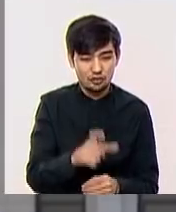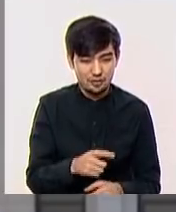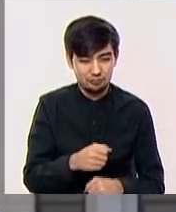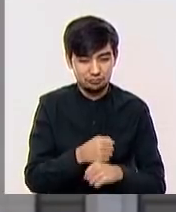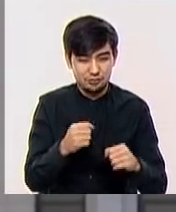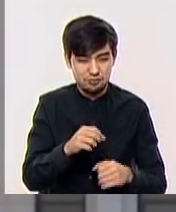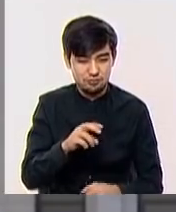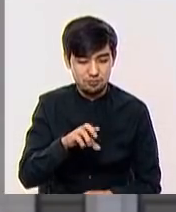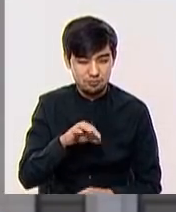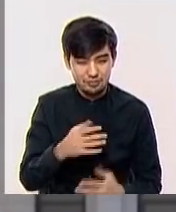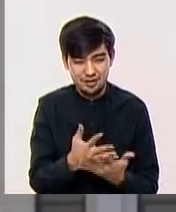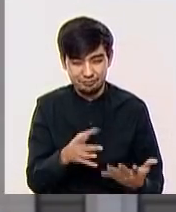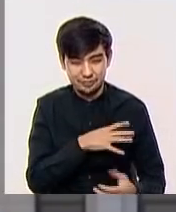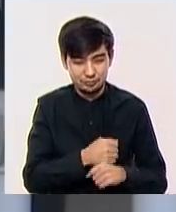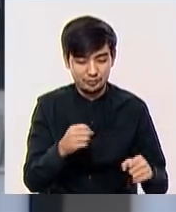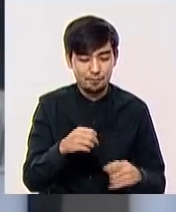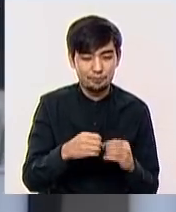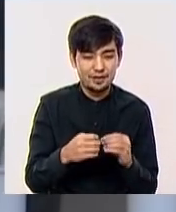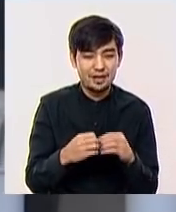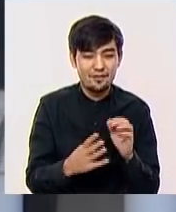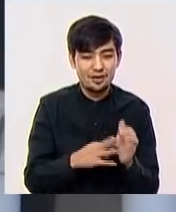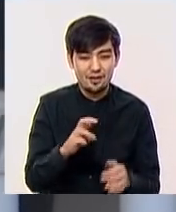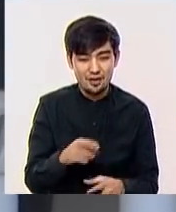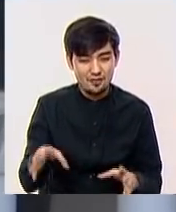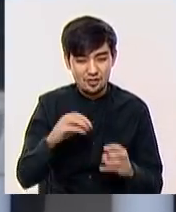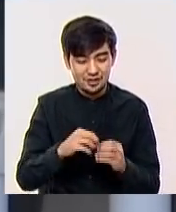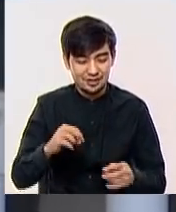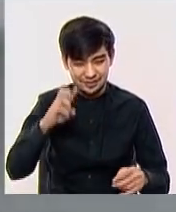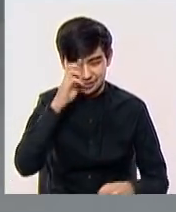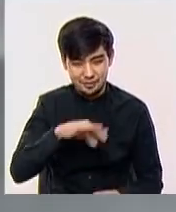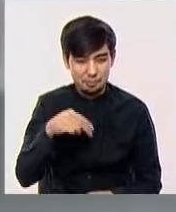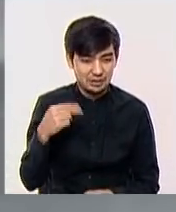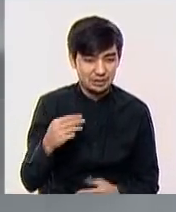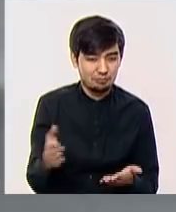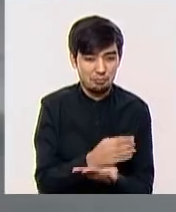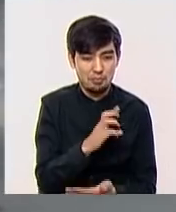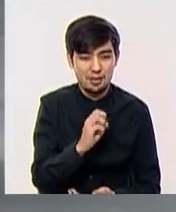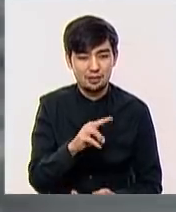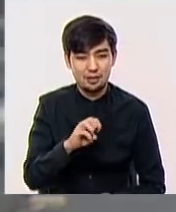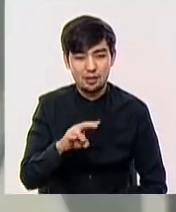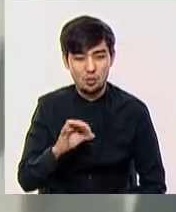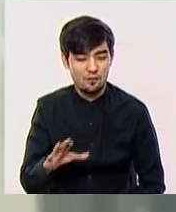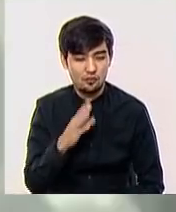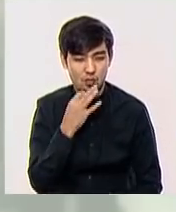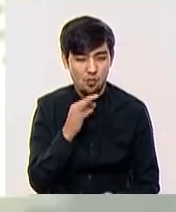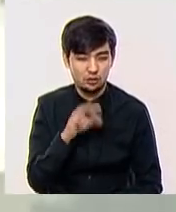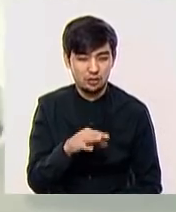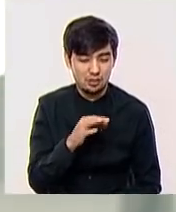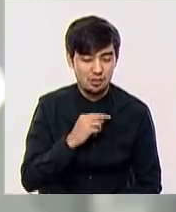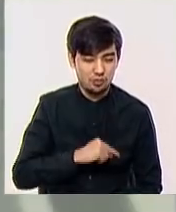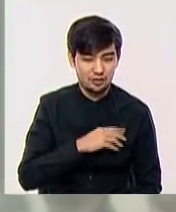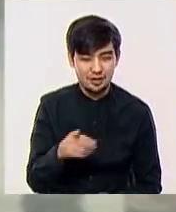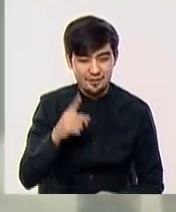вот 19 января, в самый разгар событий, потрясших всю страну, президент отстранил Бектанова от работы, заявив, что из-за